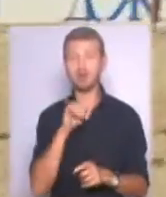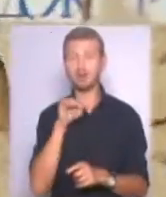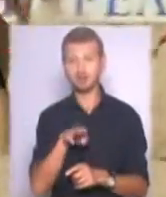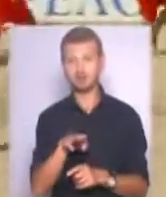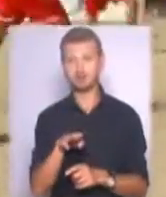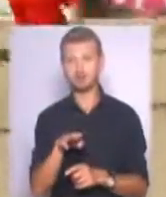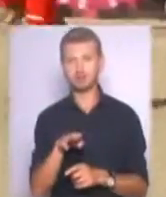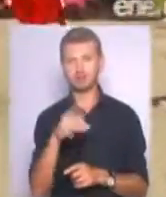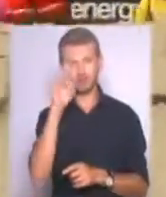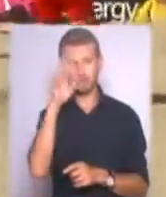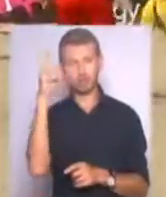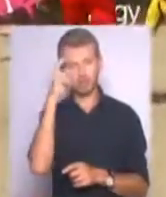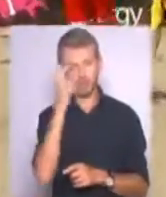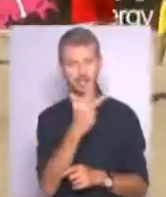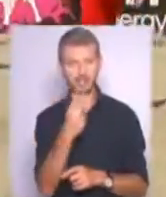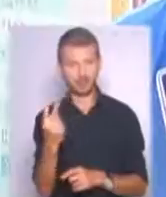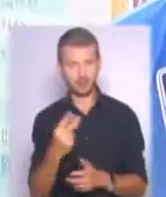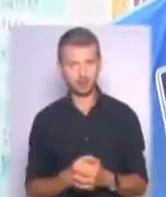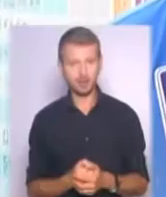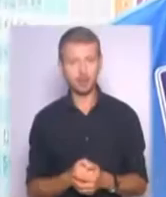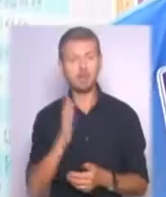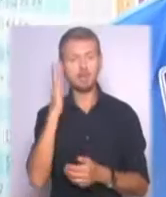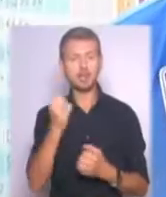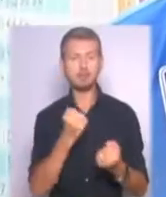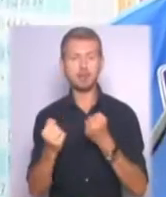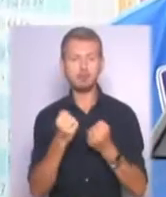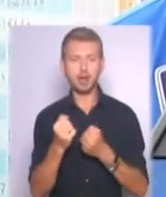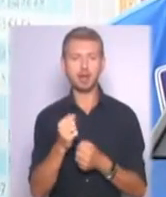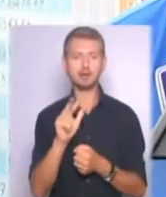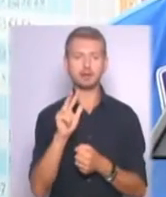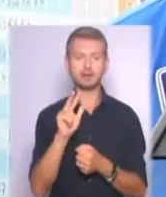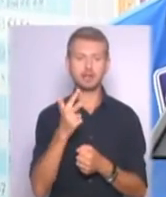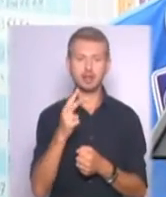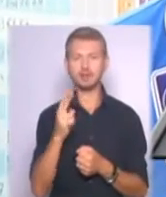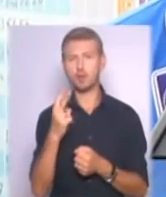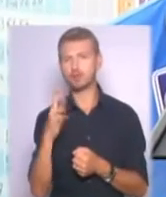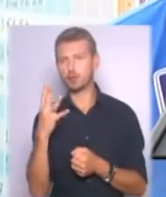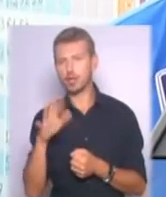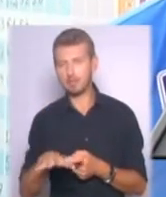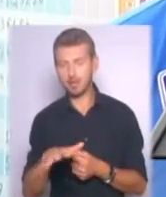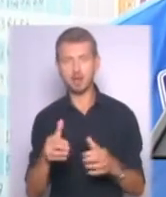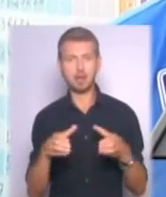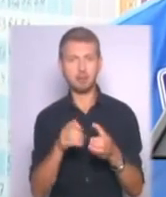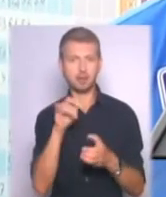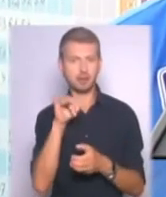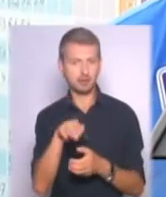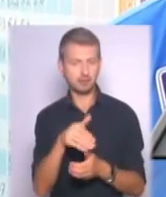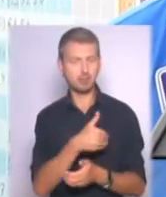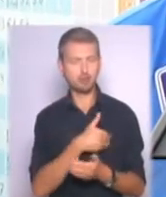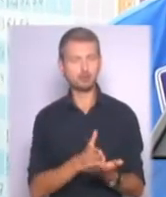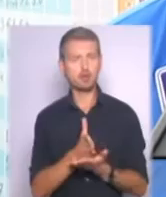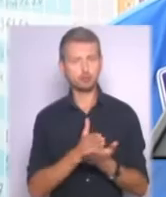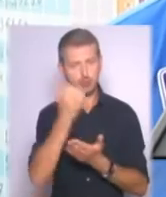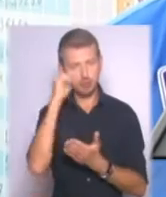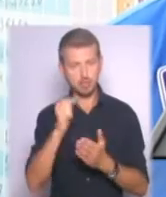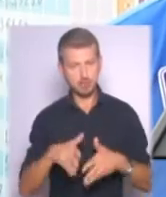Києва. Впереди борьба за второе, за третье, за четвертое место. А команду «Хіт» хочу заслуженной победой поздравить. Они